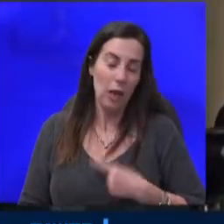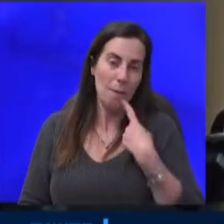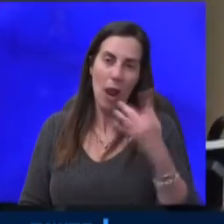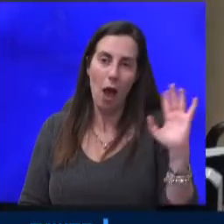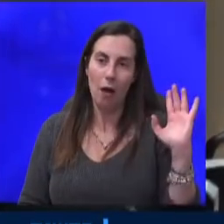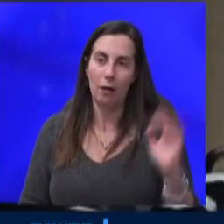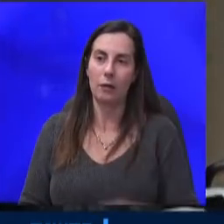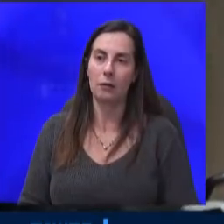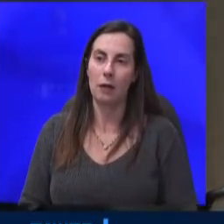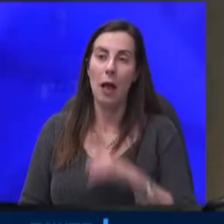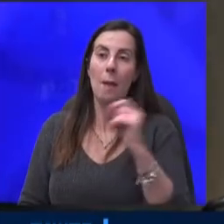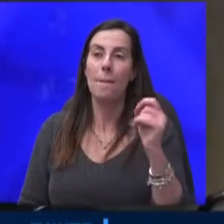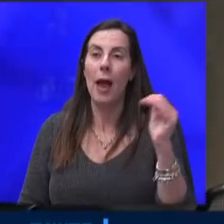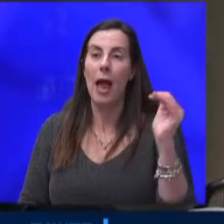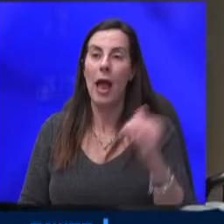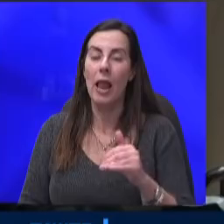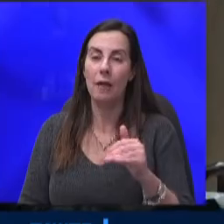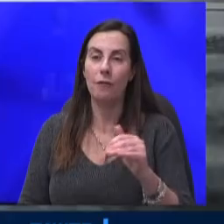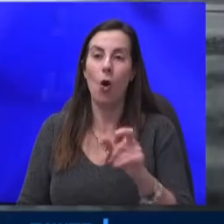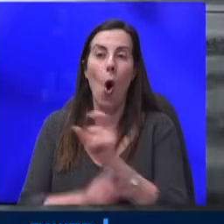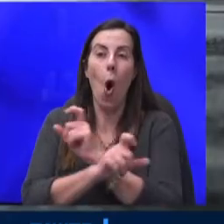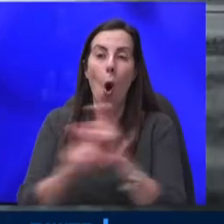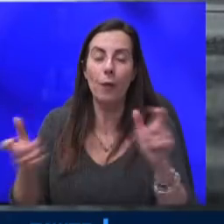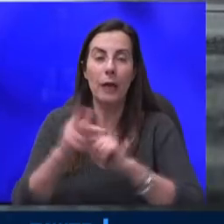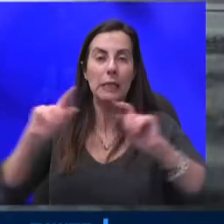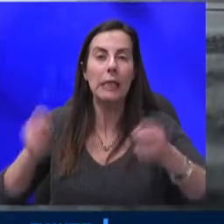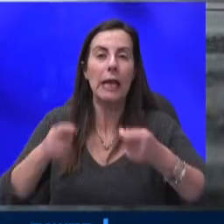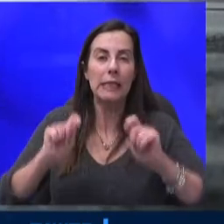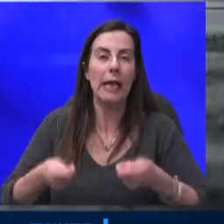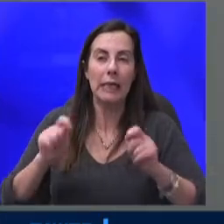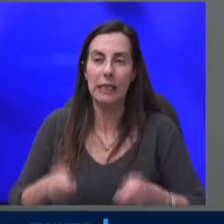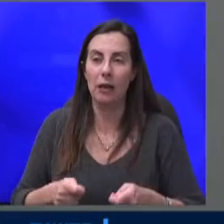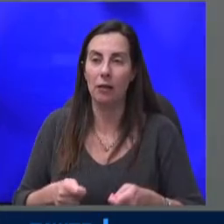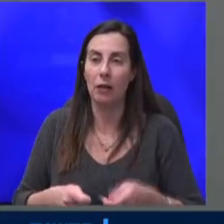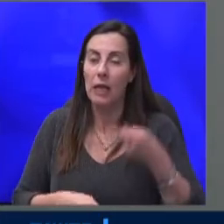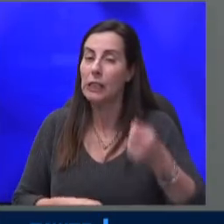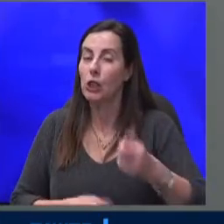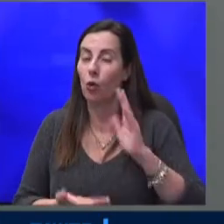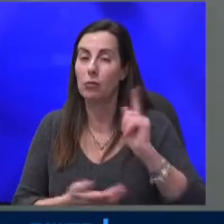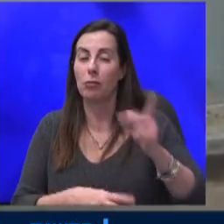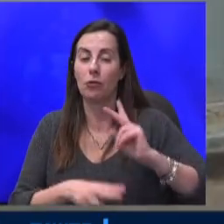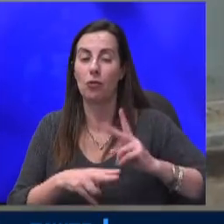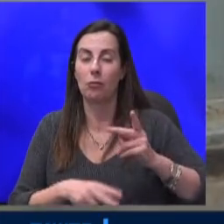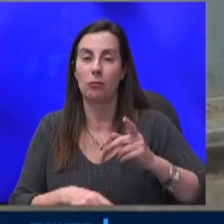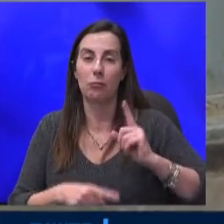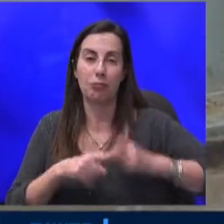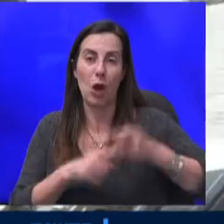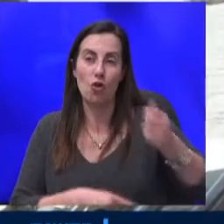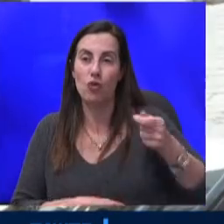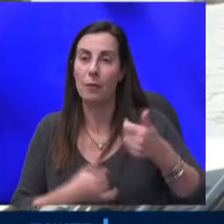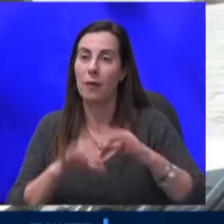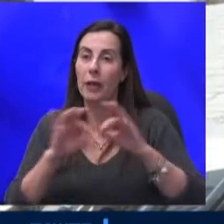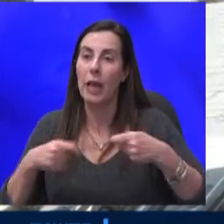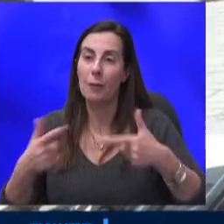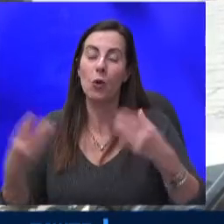100,000 שקלים, חובות שהצטברו מכל הסגרים והפתיחות. שכירות שדופקת כמו שעון, ועכשיו הם כבר התחילו למכור ציוד כדי